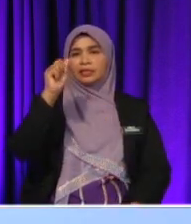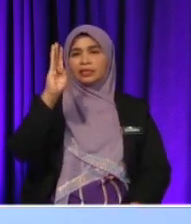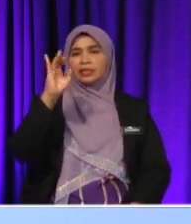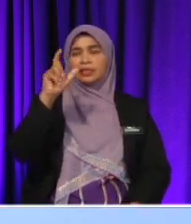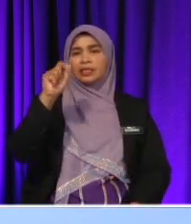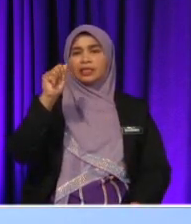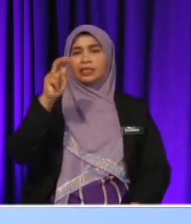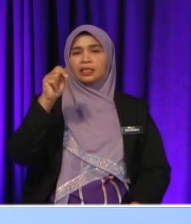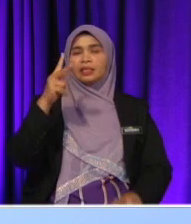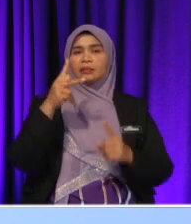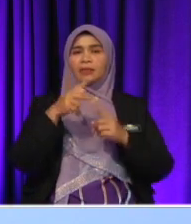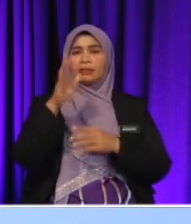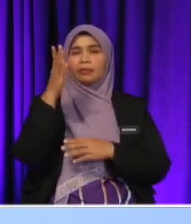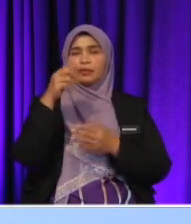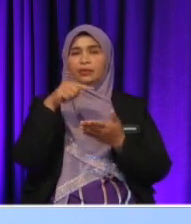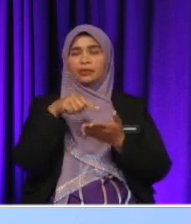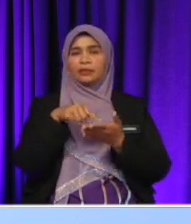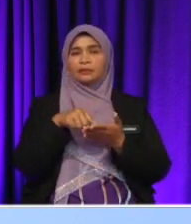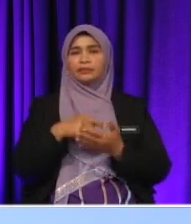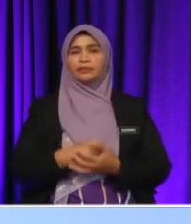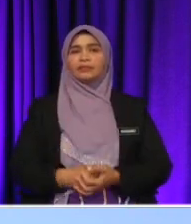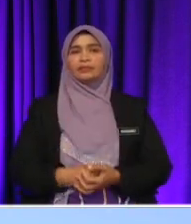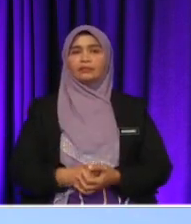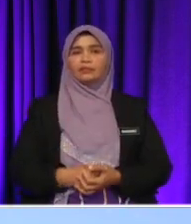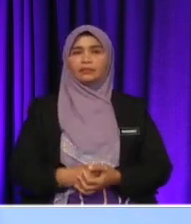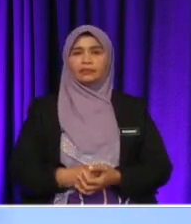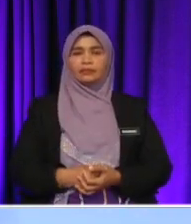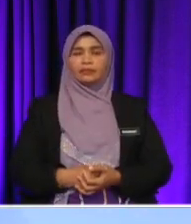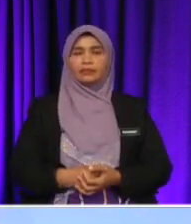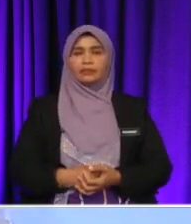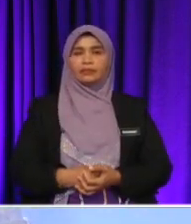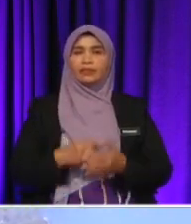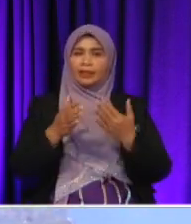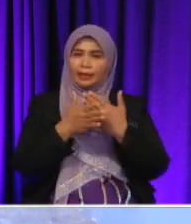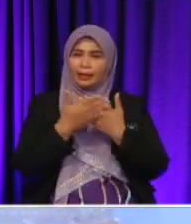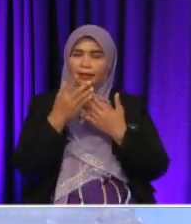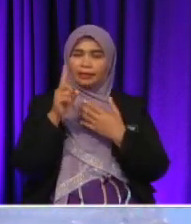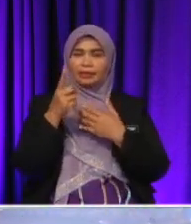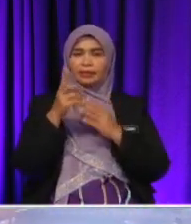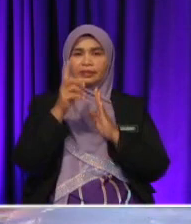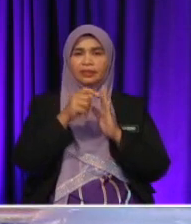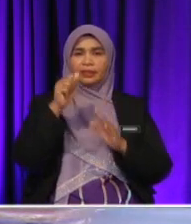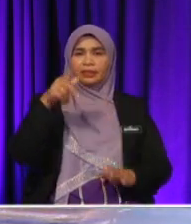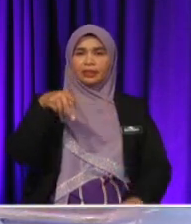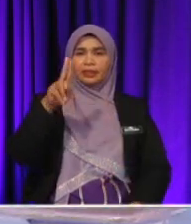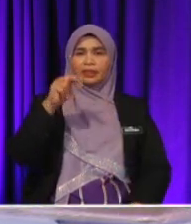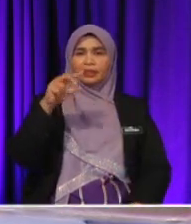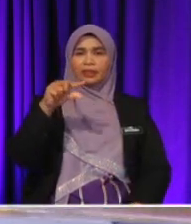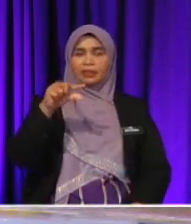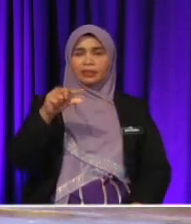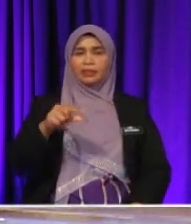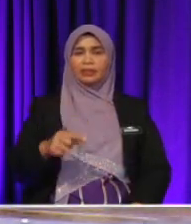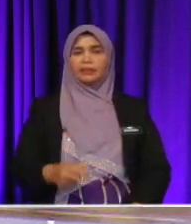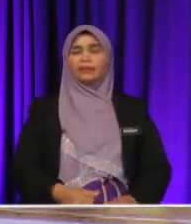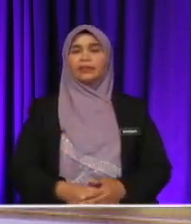apabila dia berada di kawasan berair jadi senang dia terapung tapi bukan strategi itu kita